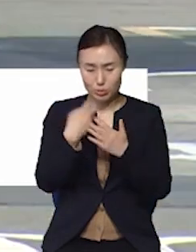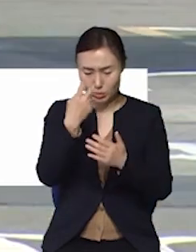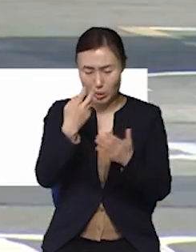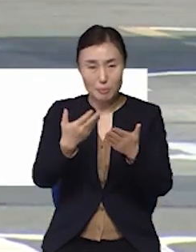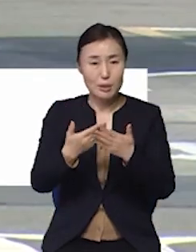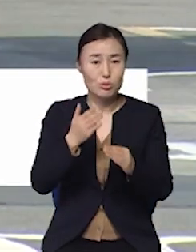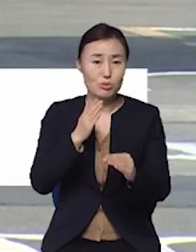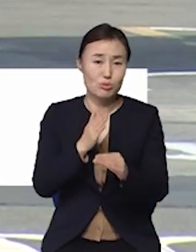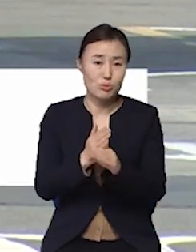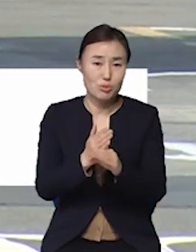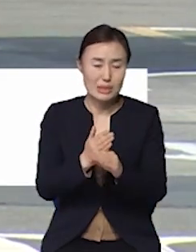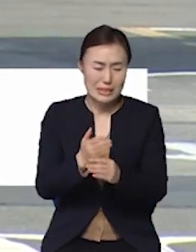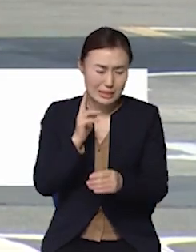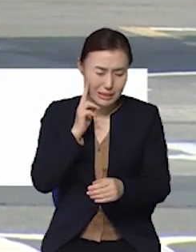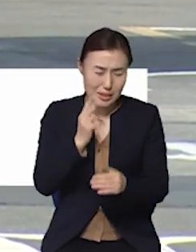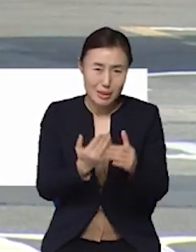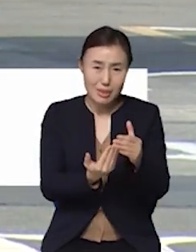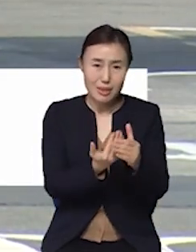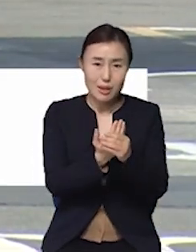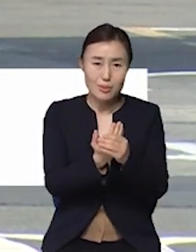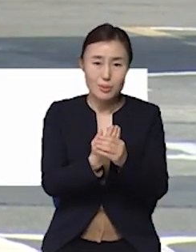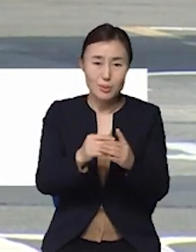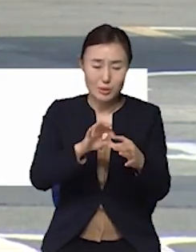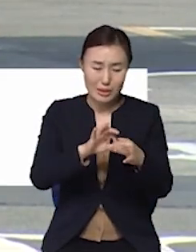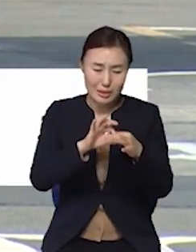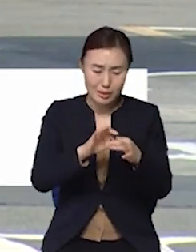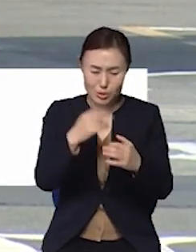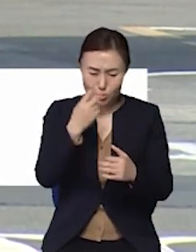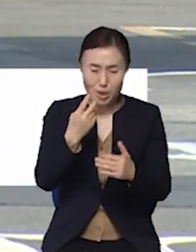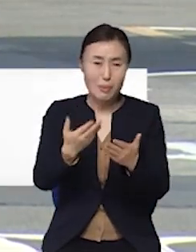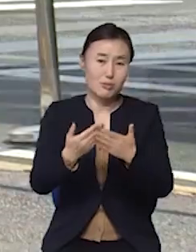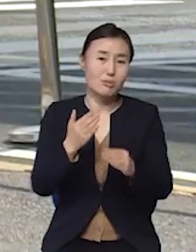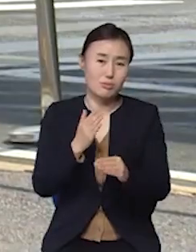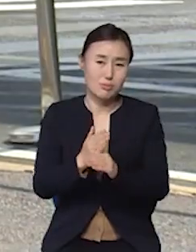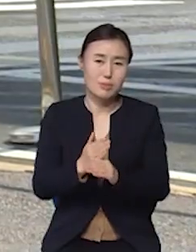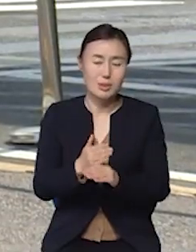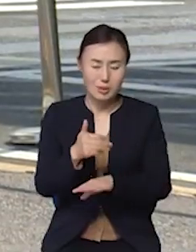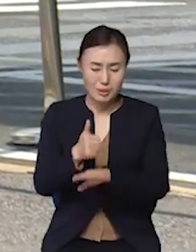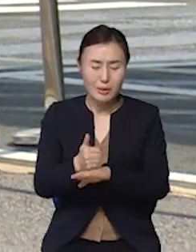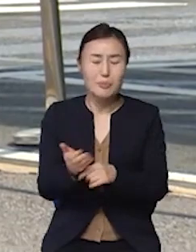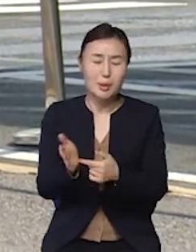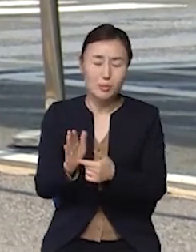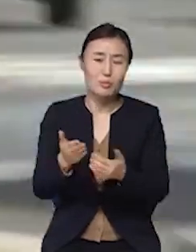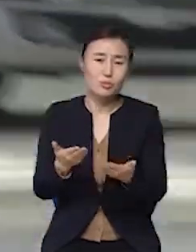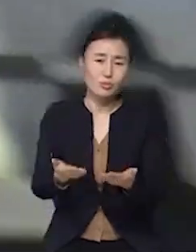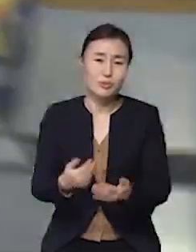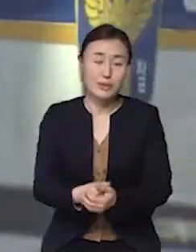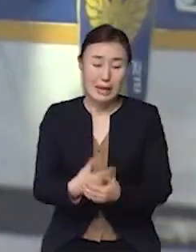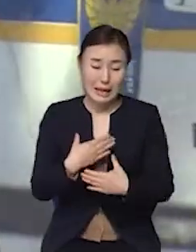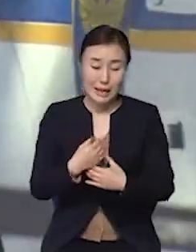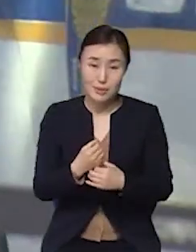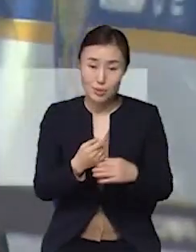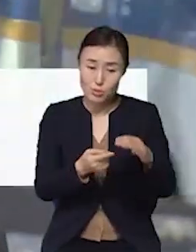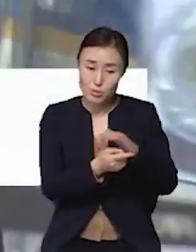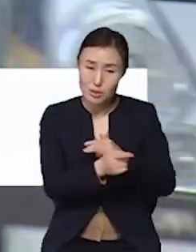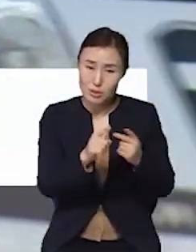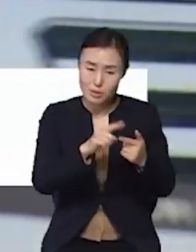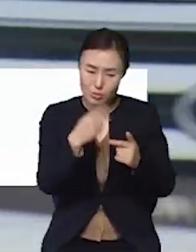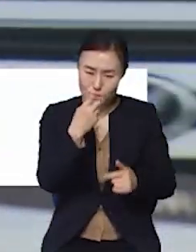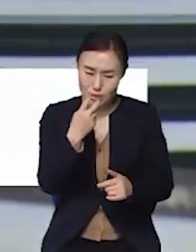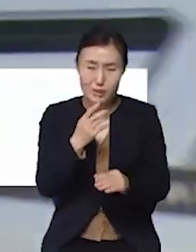저는 이제 준비되니까 다 와서 지금 들어받고 있습니다. 그 결과가 나옵니다. 경찰은 안전수칙 여부에 대해 수사에